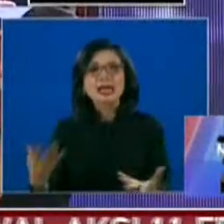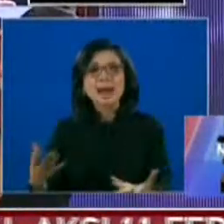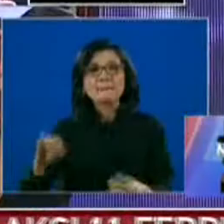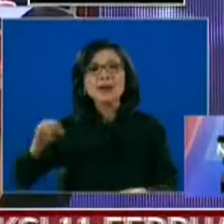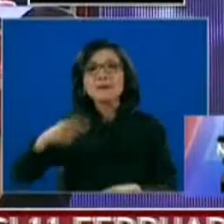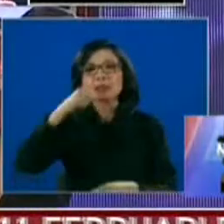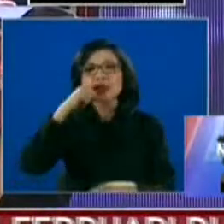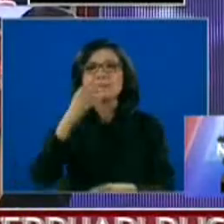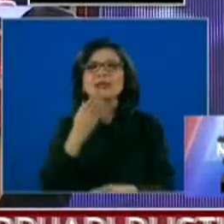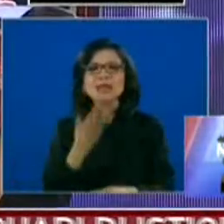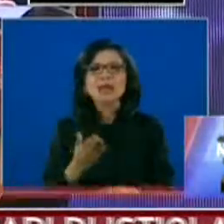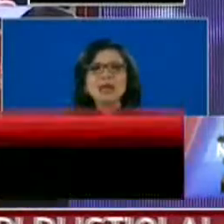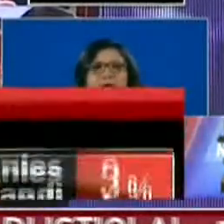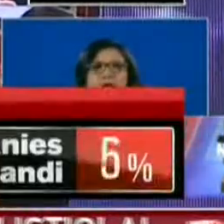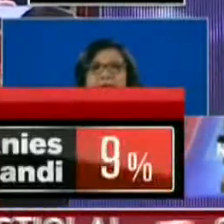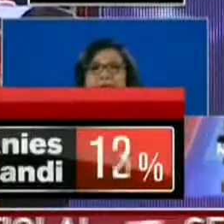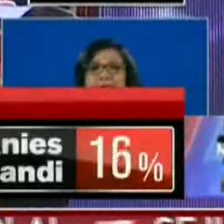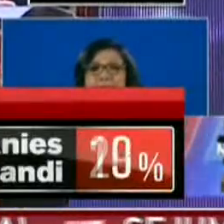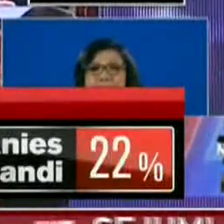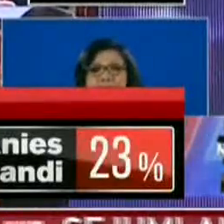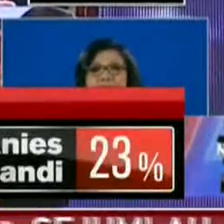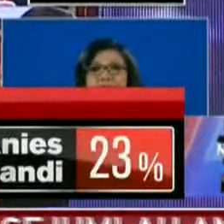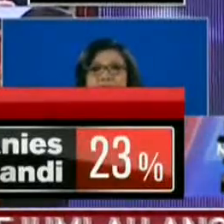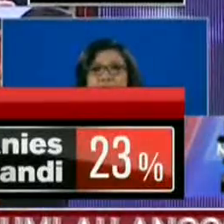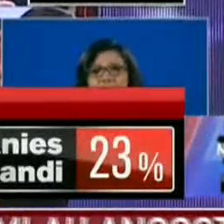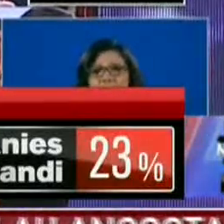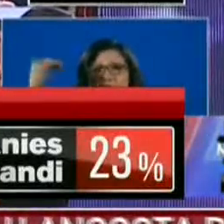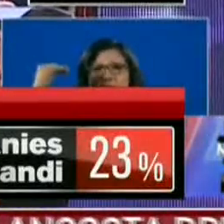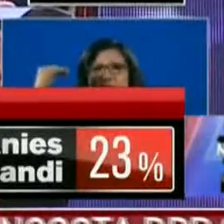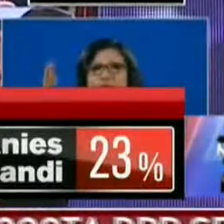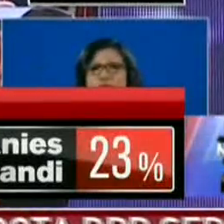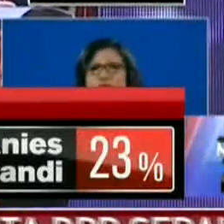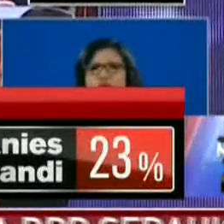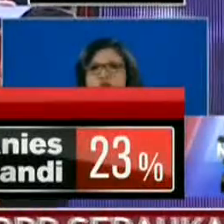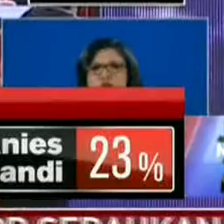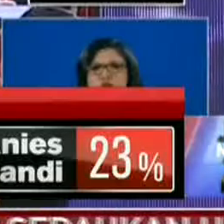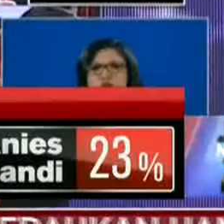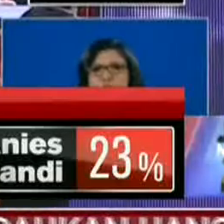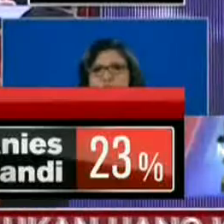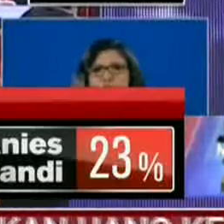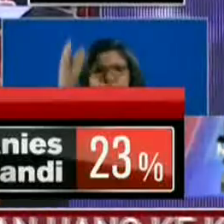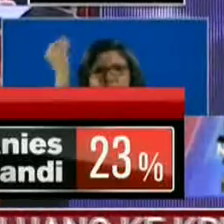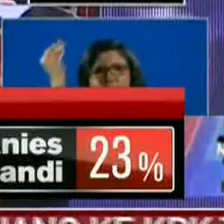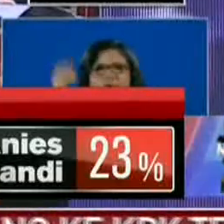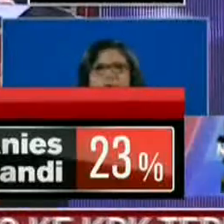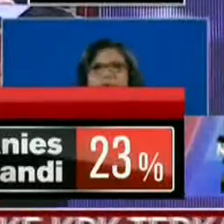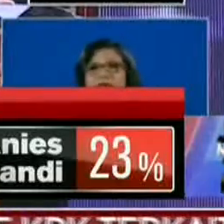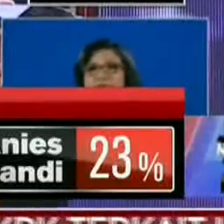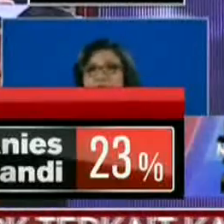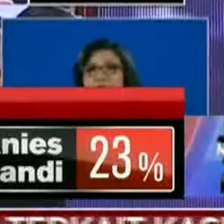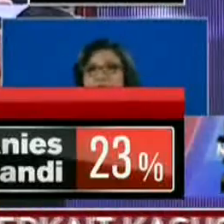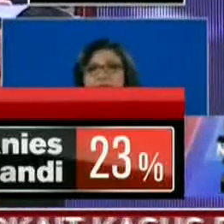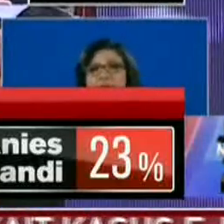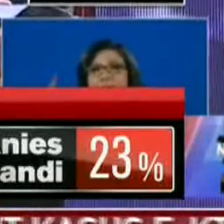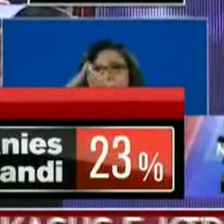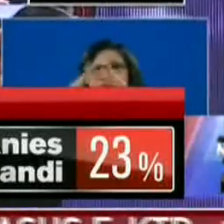tanya soal perumahan? Kita bicara meningkatkan kualitas hidup warga DKI. Salah satu adalah tersedianya perumahan.